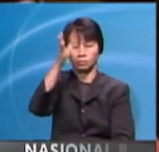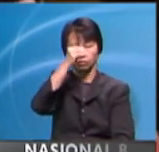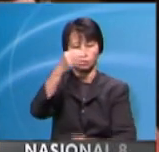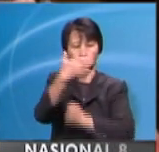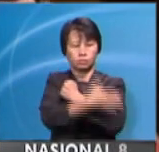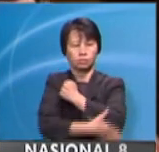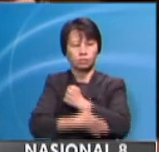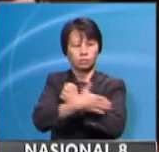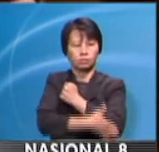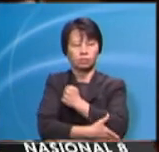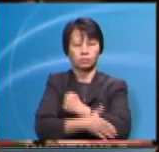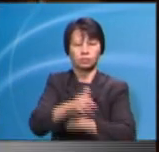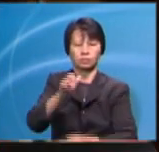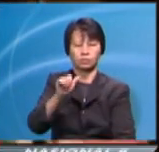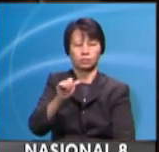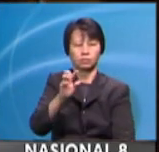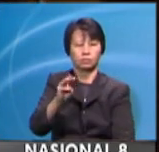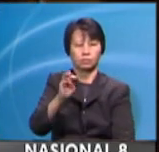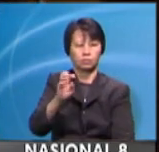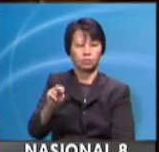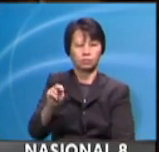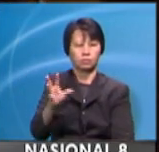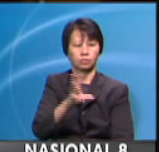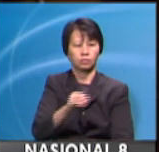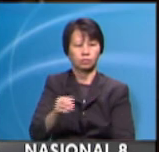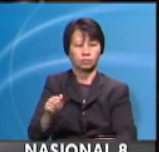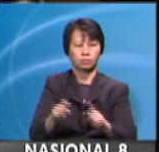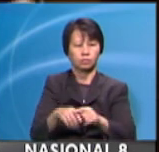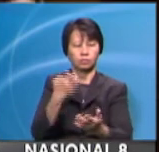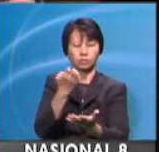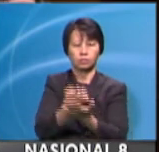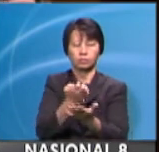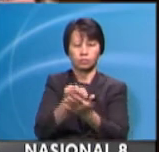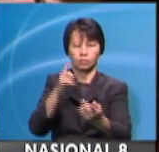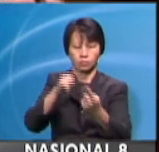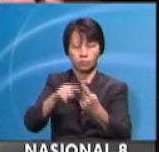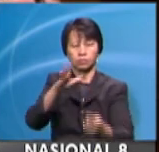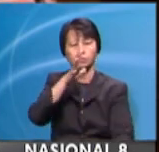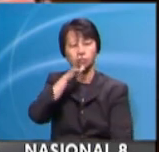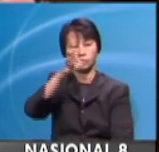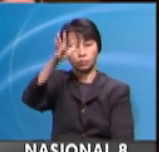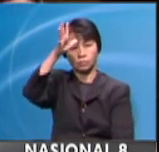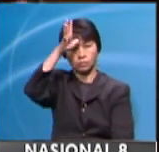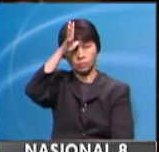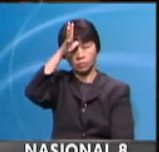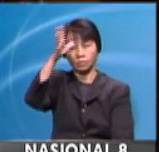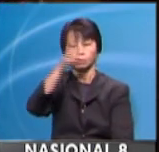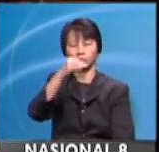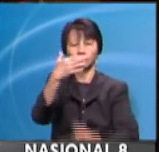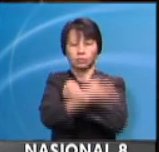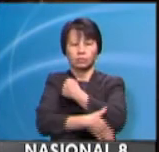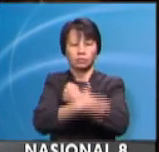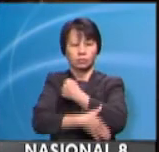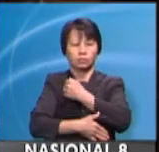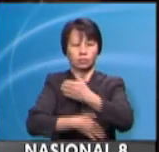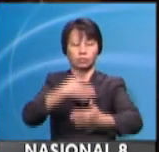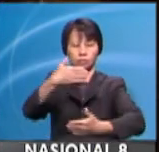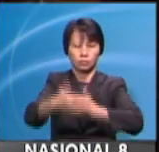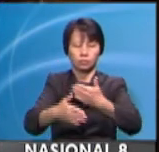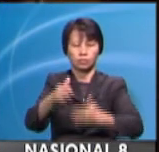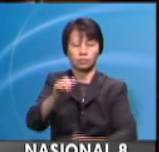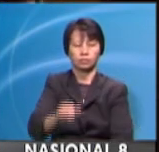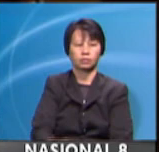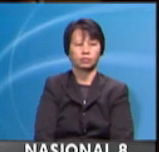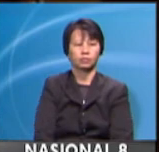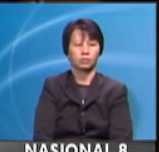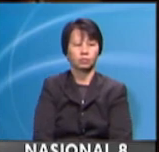society. They may end up being an economic burden to the nation, needing living allowances to